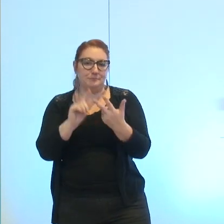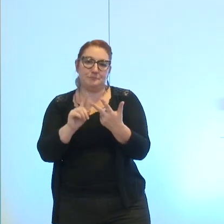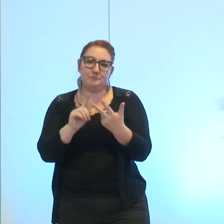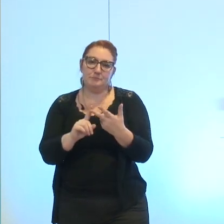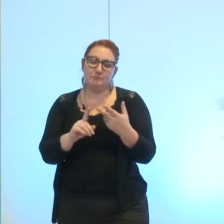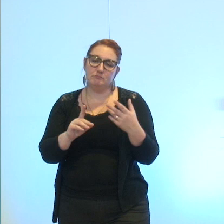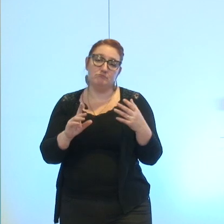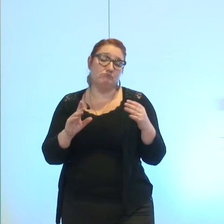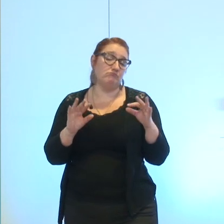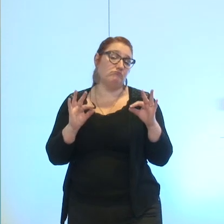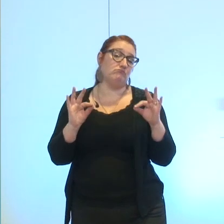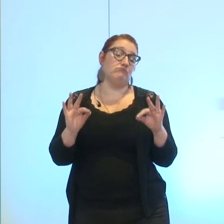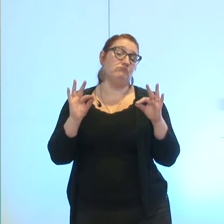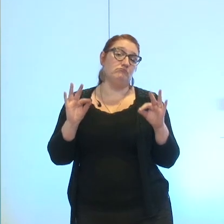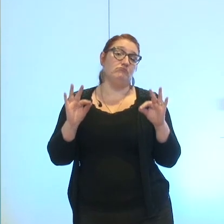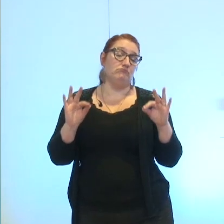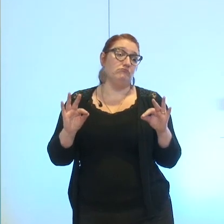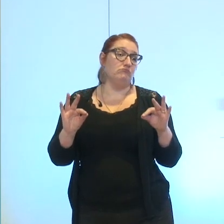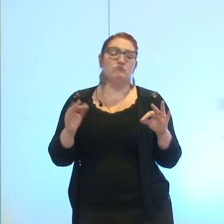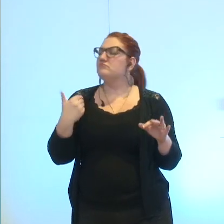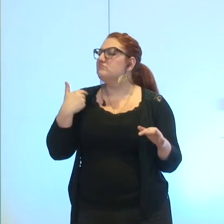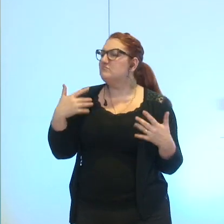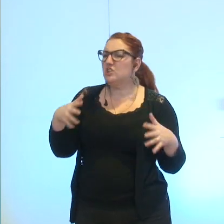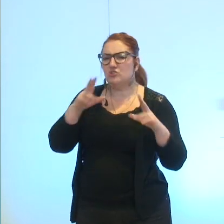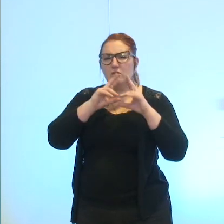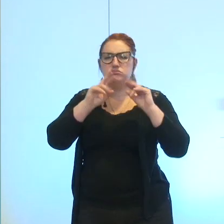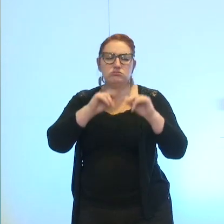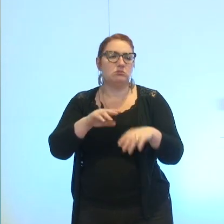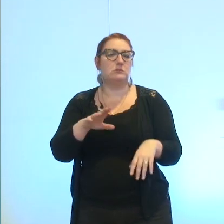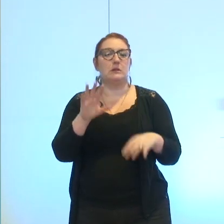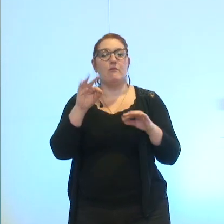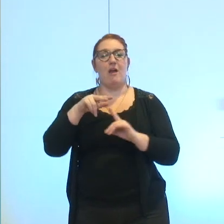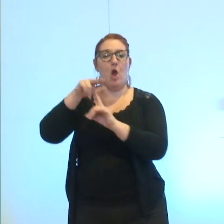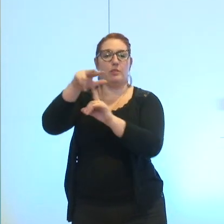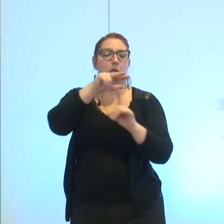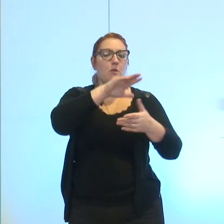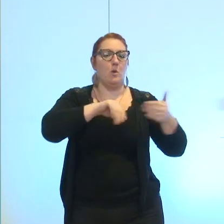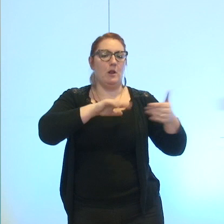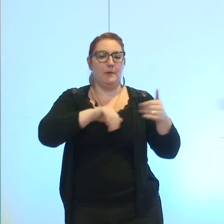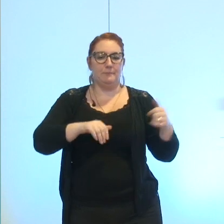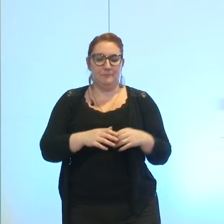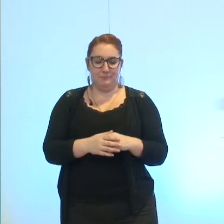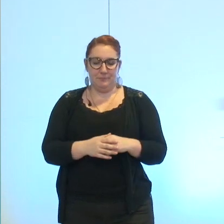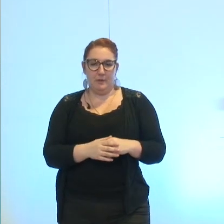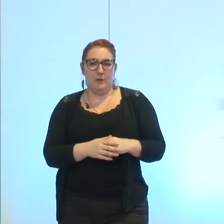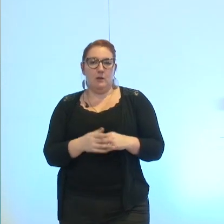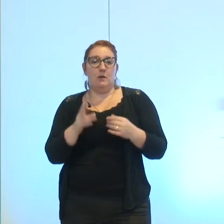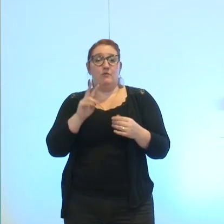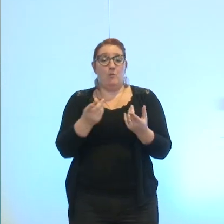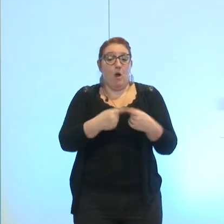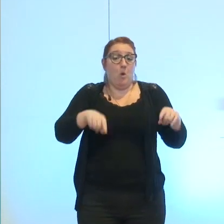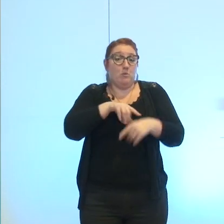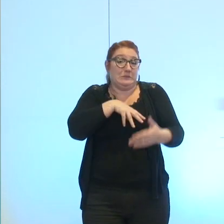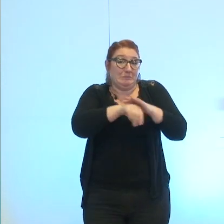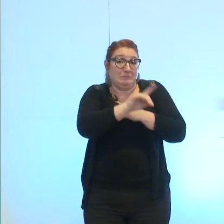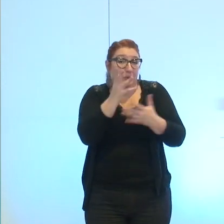un point qui a été évoqué celui des antennes relais je n'étais pas en commission donc peut-être que cela a